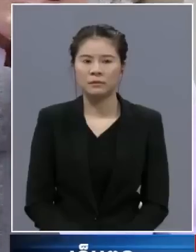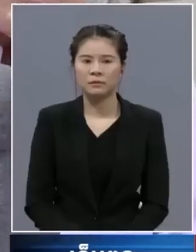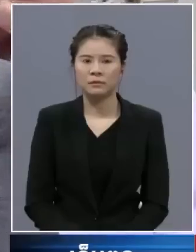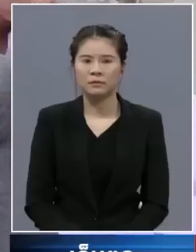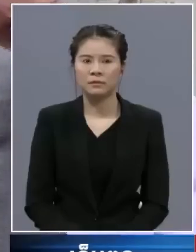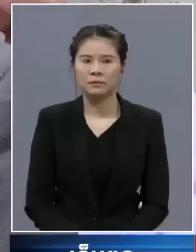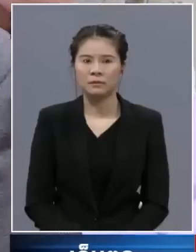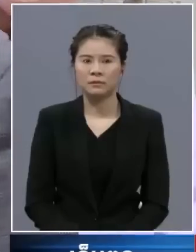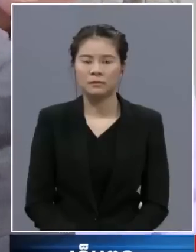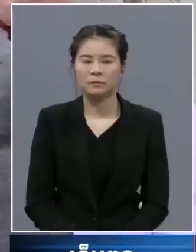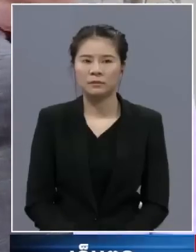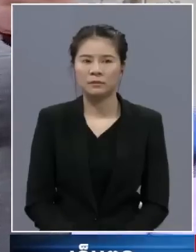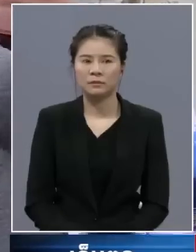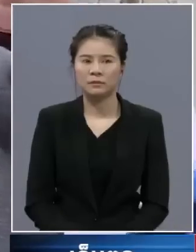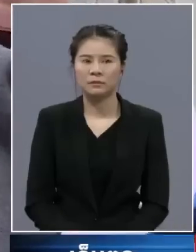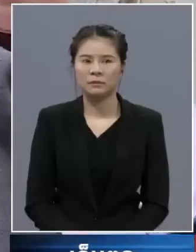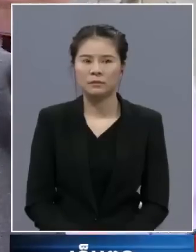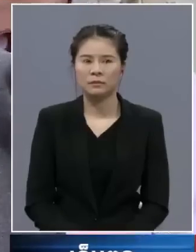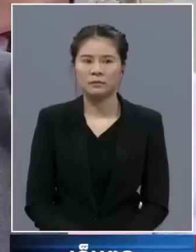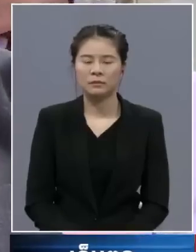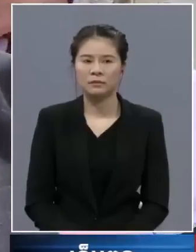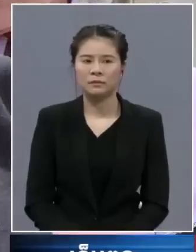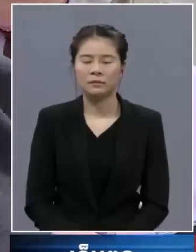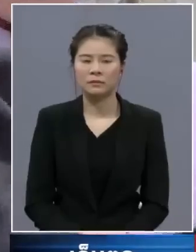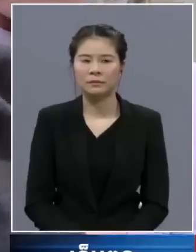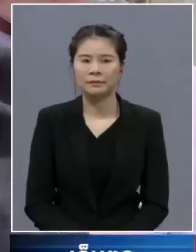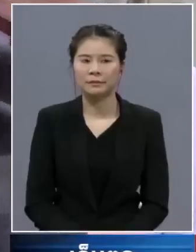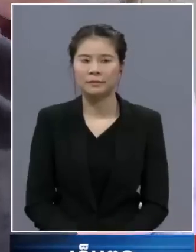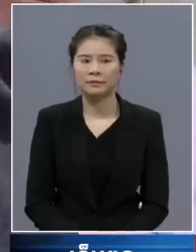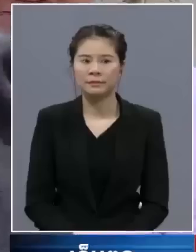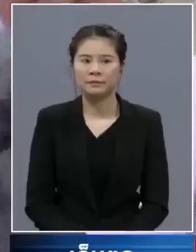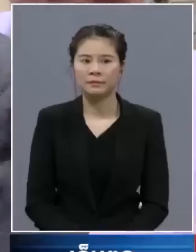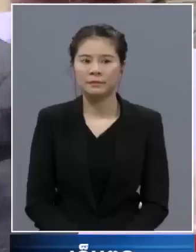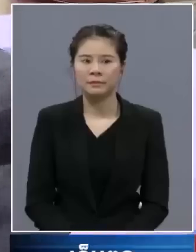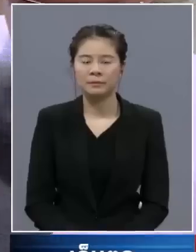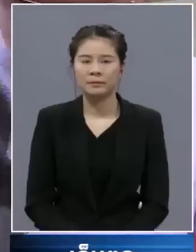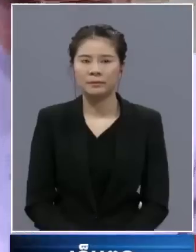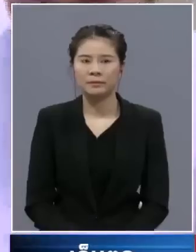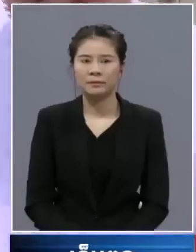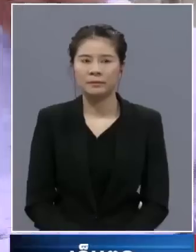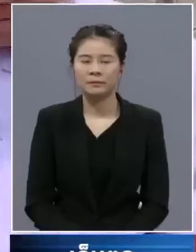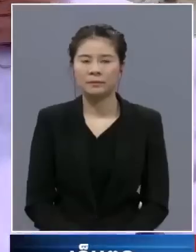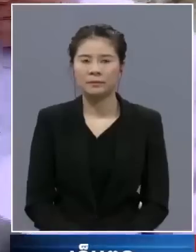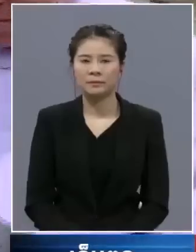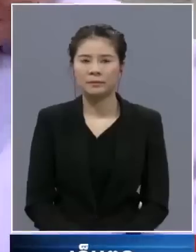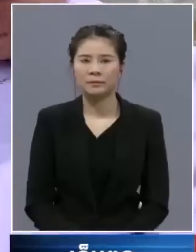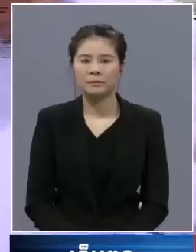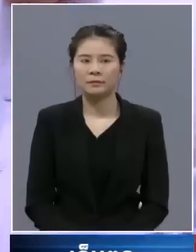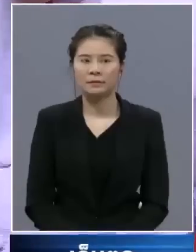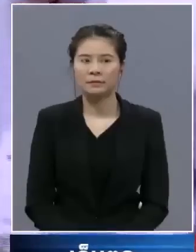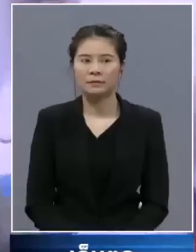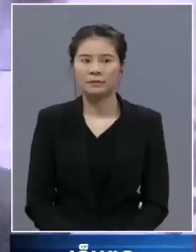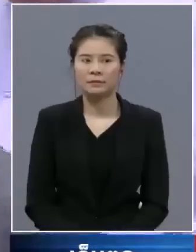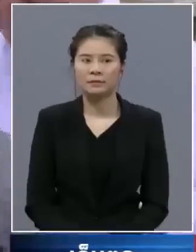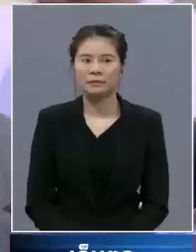ม่คิดอะไรเลยผมอยู่เฉยๆแท้เลย เขาพยายามจะสกัดเราไม่ให้ไปร่วมมารัฐบาลหรือเปล่าคร ับไม่รู้สิ ต ้องไปถาม